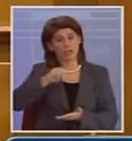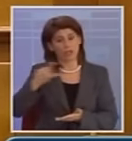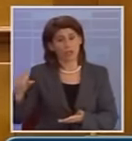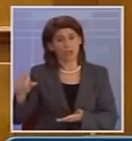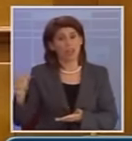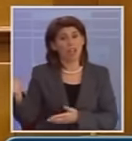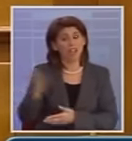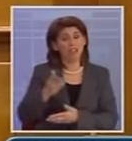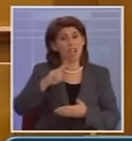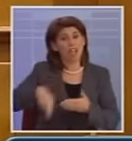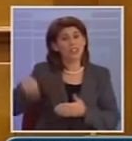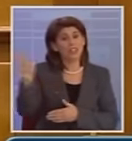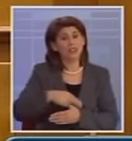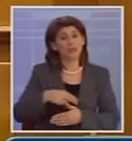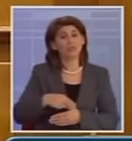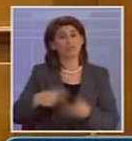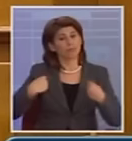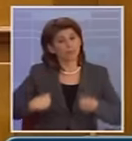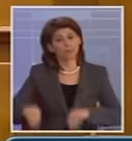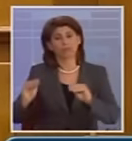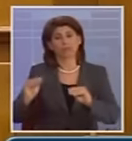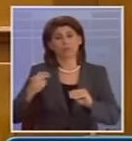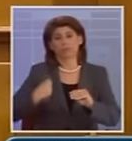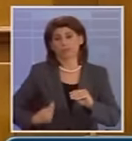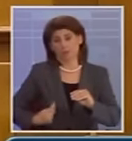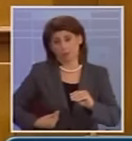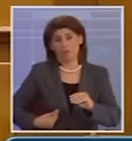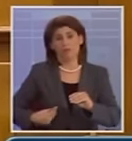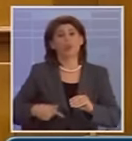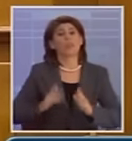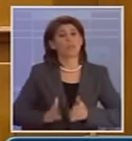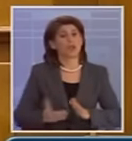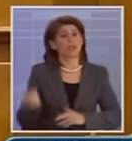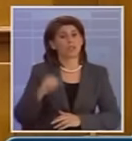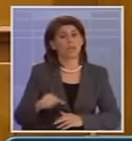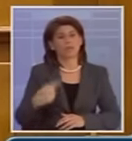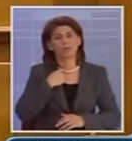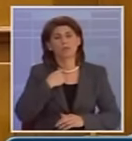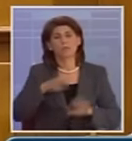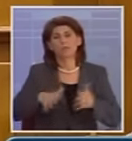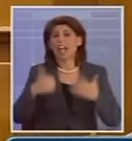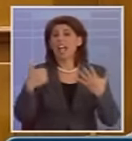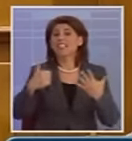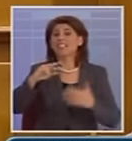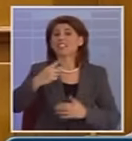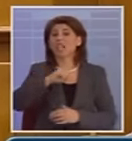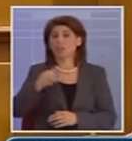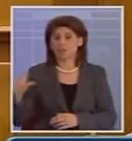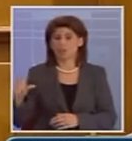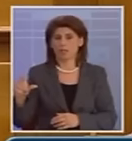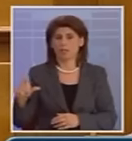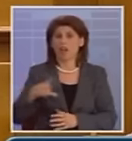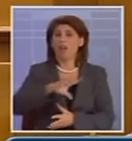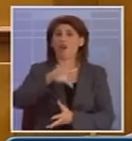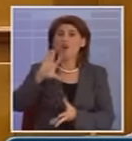εσείς ακυρώσετε όμως τις αποκρατικοποιήσεις που έγιναν και δεν προχωρήσετε σε άλλες, θα χάσετε τουλάχιστον 6 δις. Και αυτά